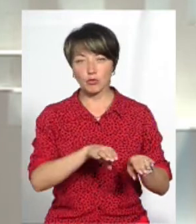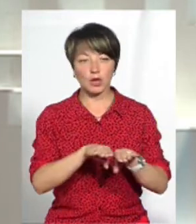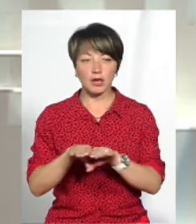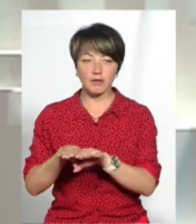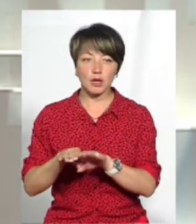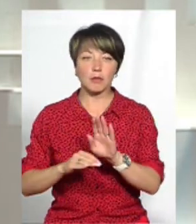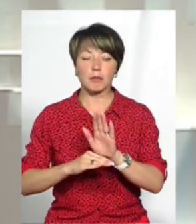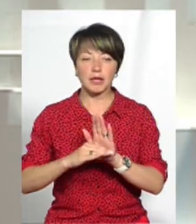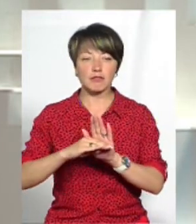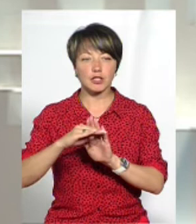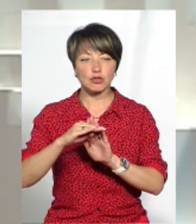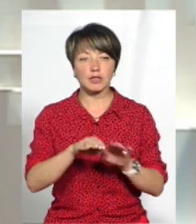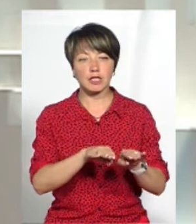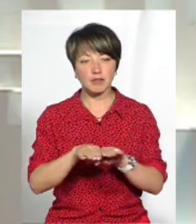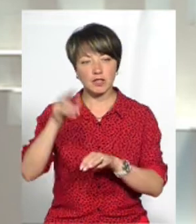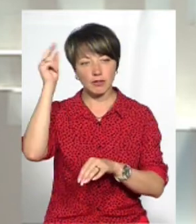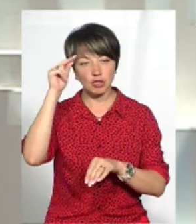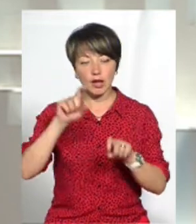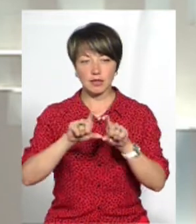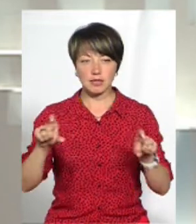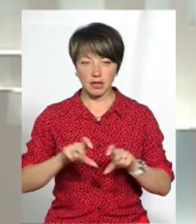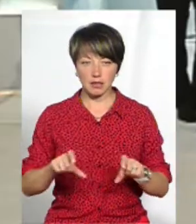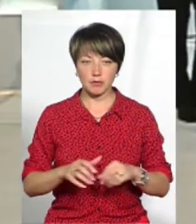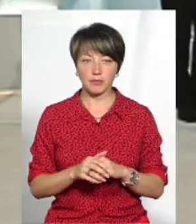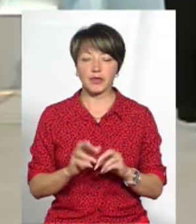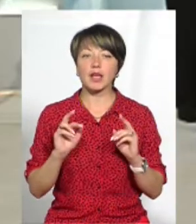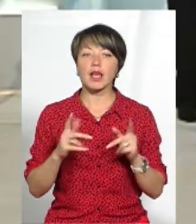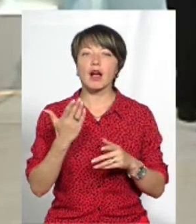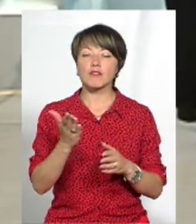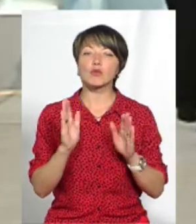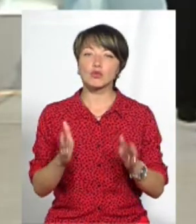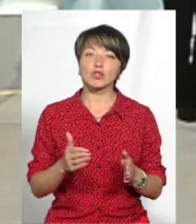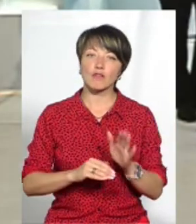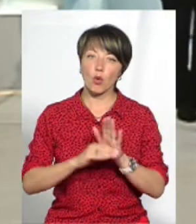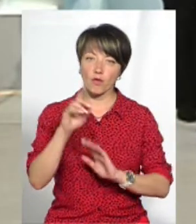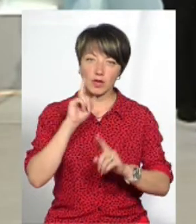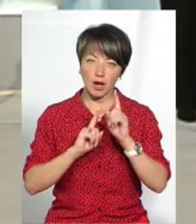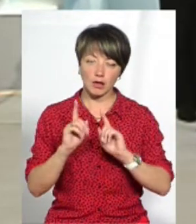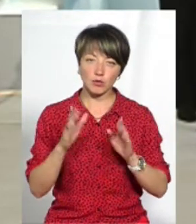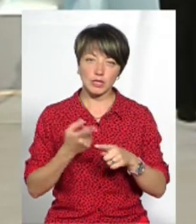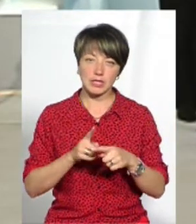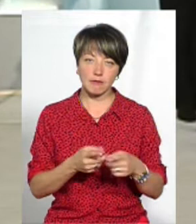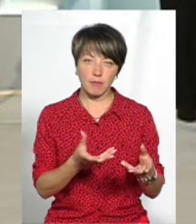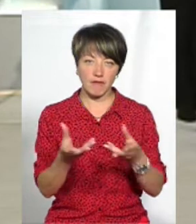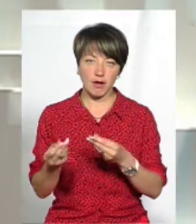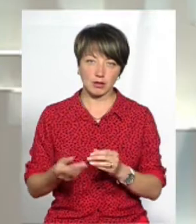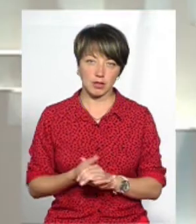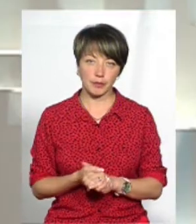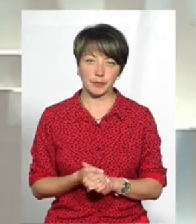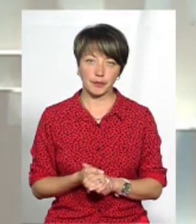рівні підвищувати рівень навчальних закладів. Яким чином ви, будучи у Верховній Раді, будете на це впливати?